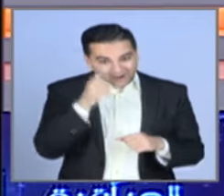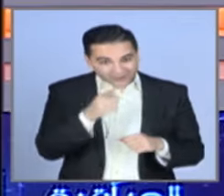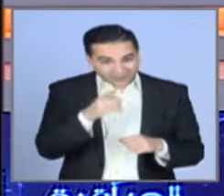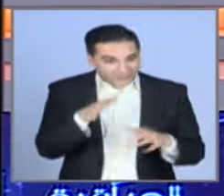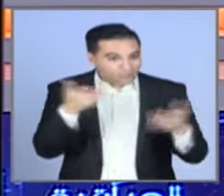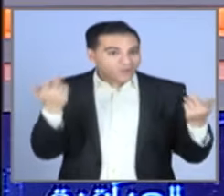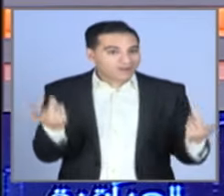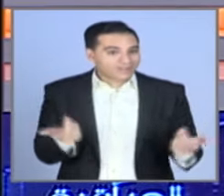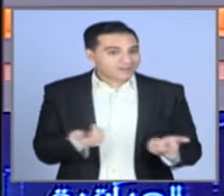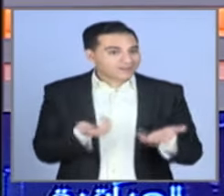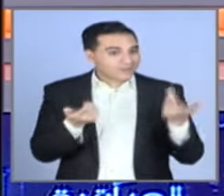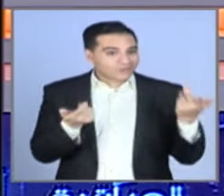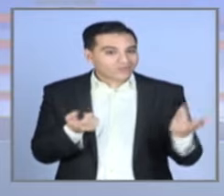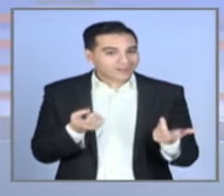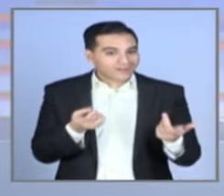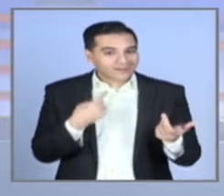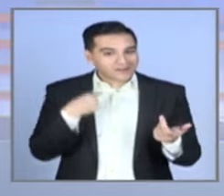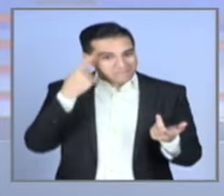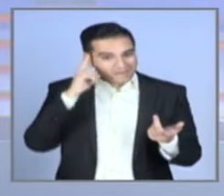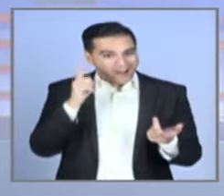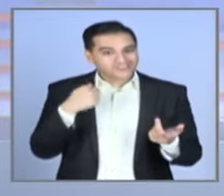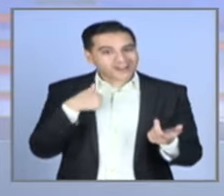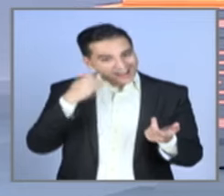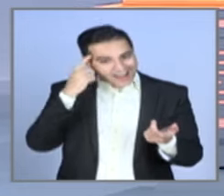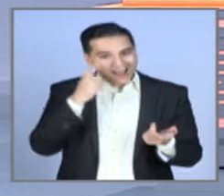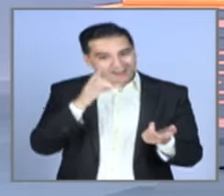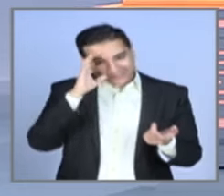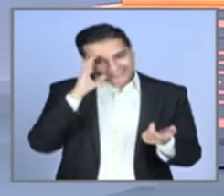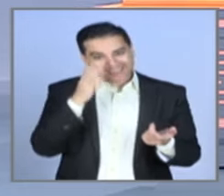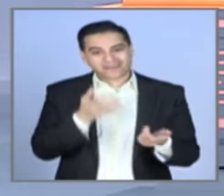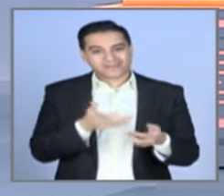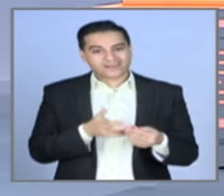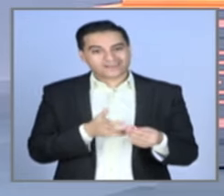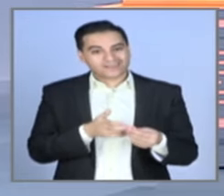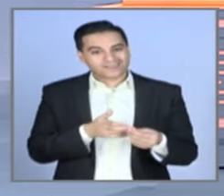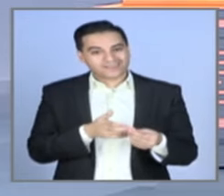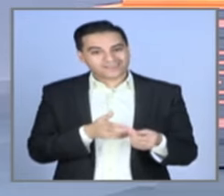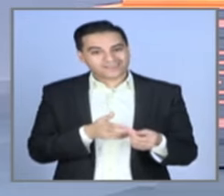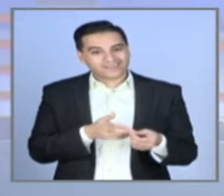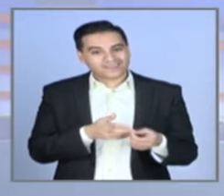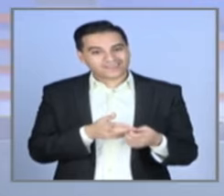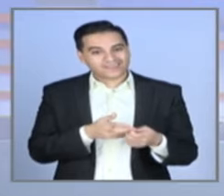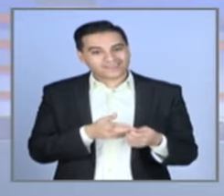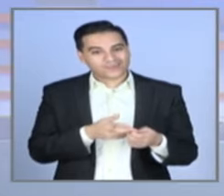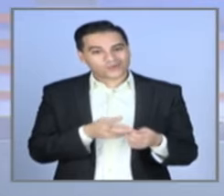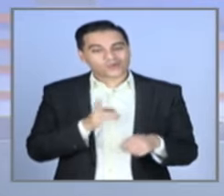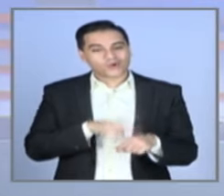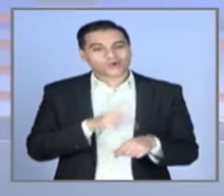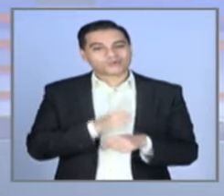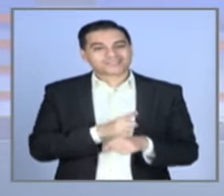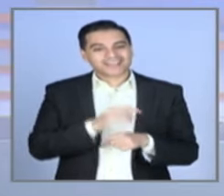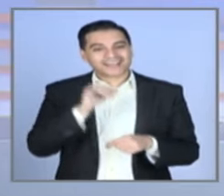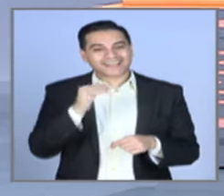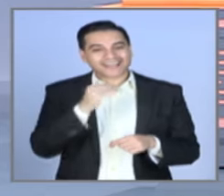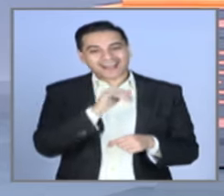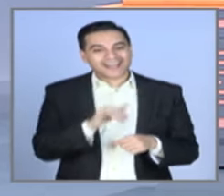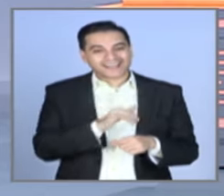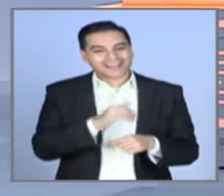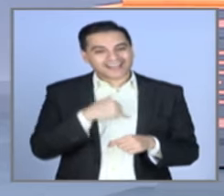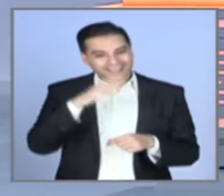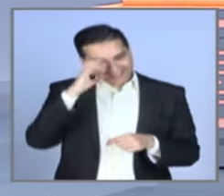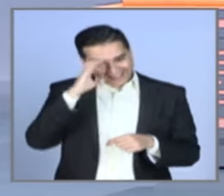ايه؟ ايوه زملكاوي. انت ما تعرفيش. انا عارف. طب هو ايه ده؟ استاذ يحيى كمان زملكاوي؟